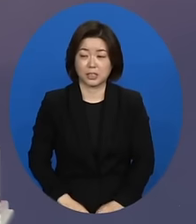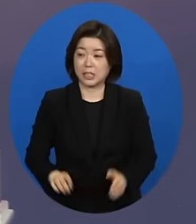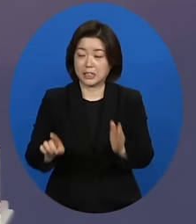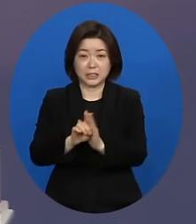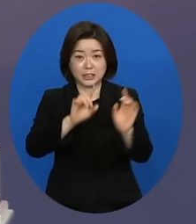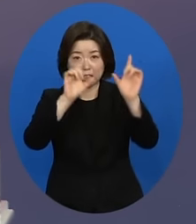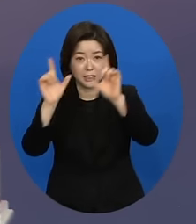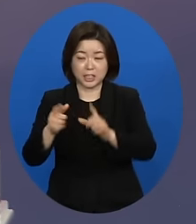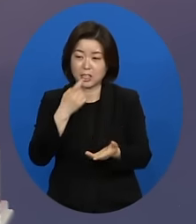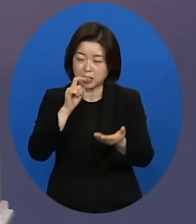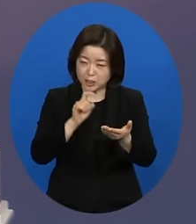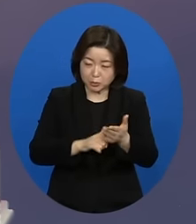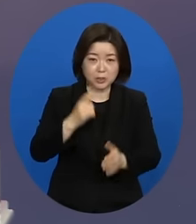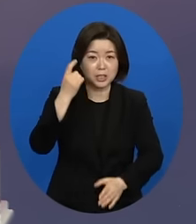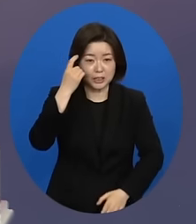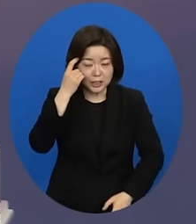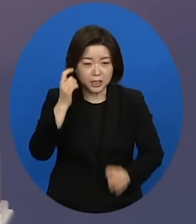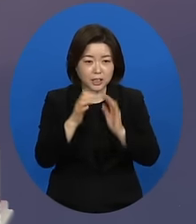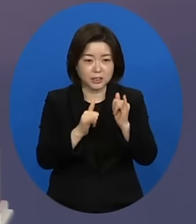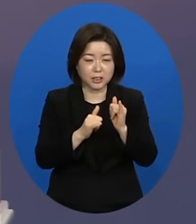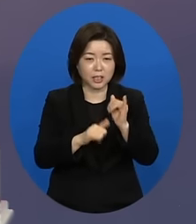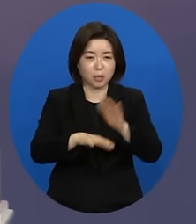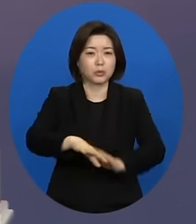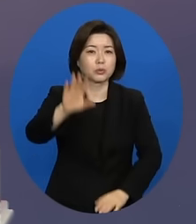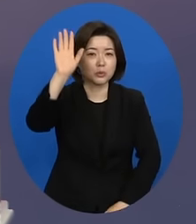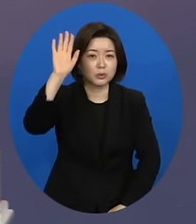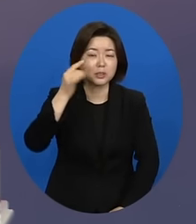신앙생활이 쉽다고 생각하는 분 한번 손 들어보세요.